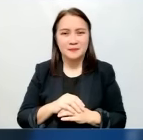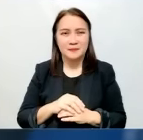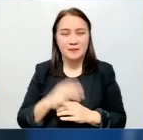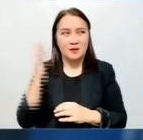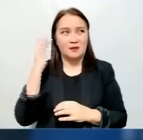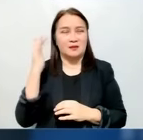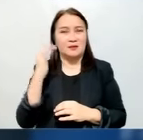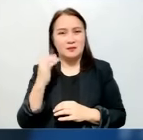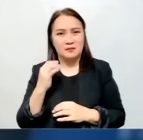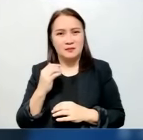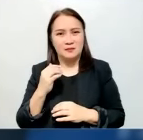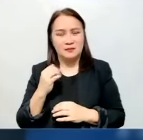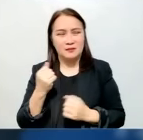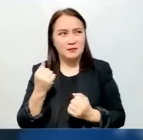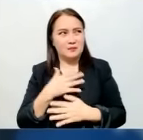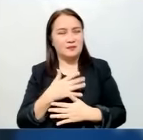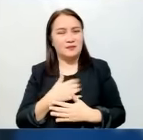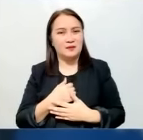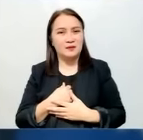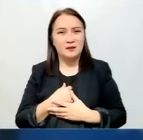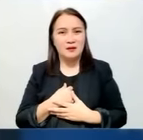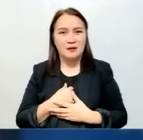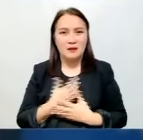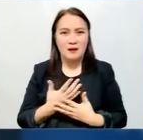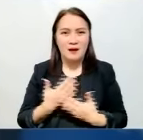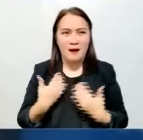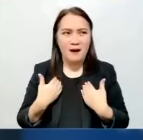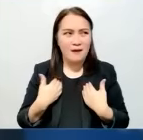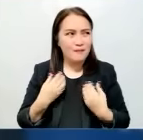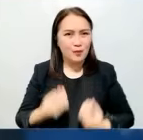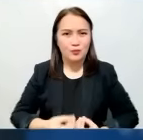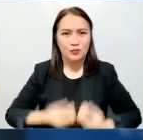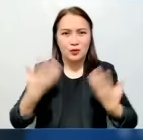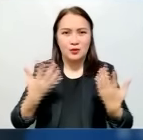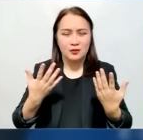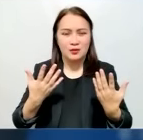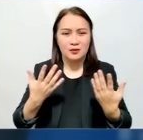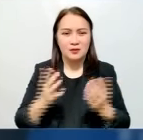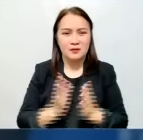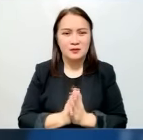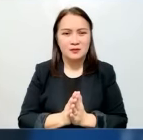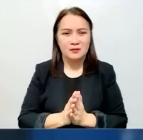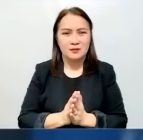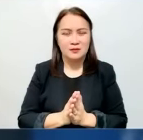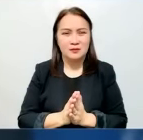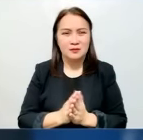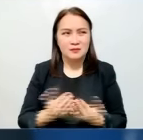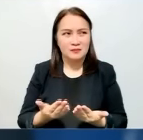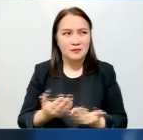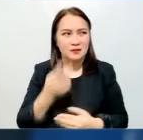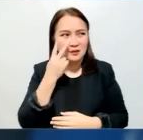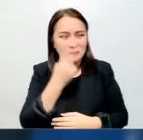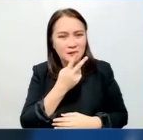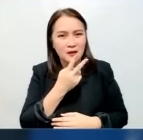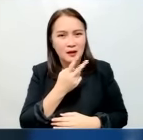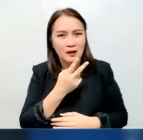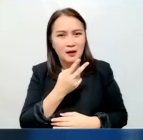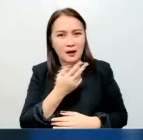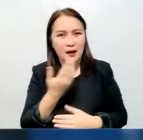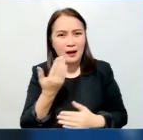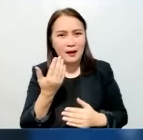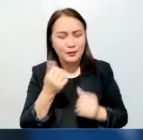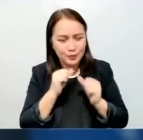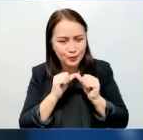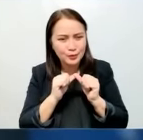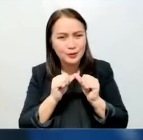ako kasi akala ko may sumabog lang. Tapos pagtingin ko, sunod-sunod na po yung putok